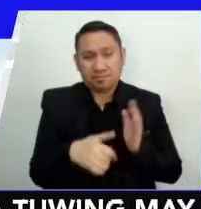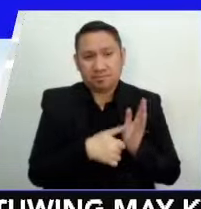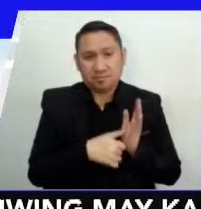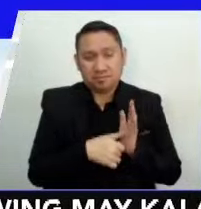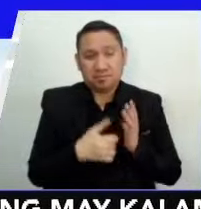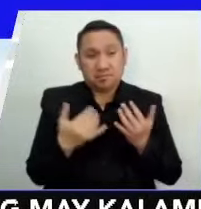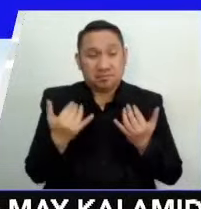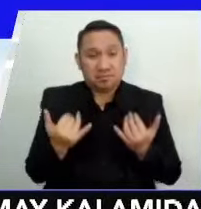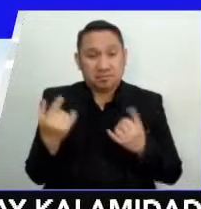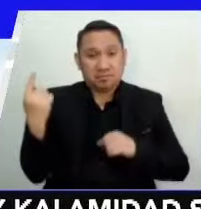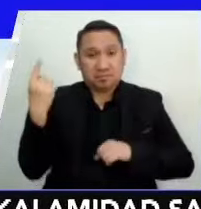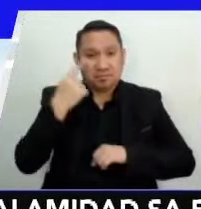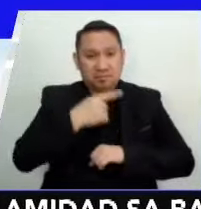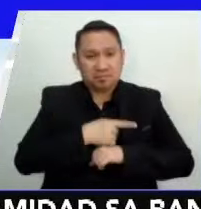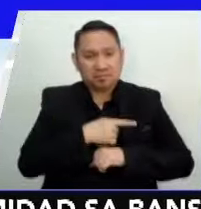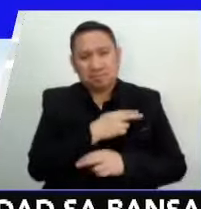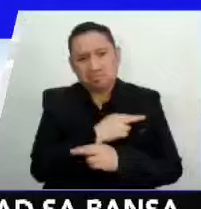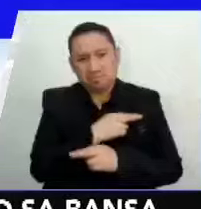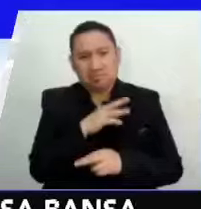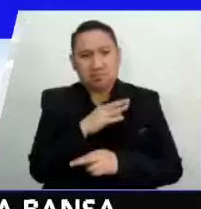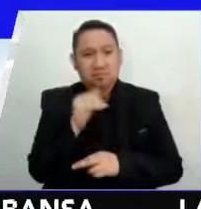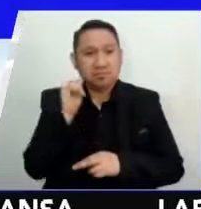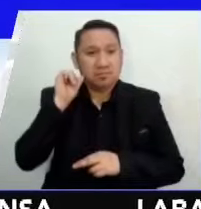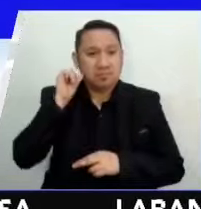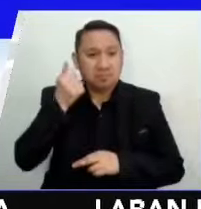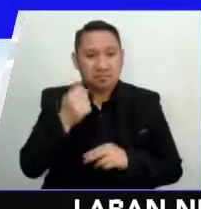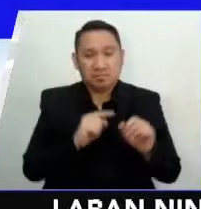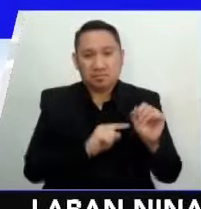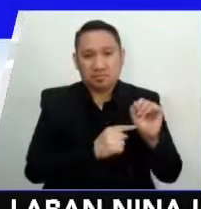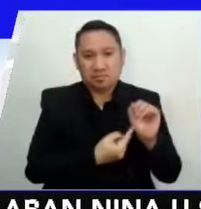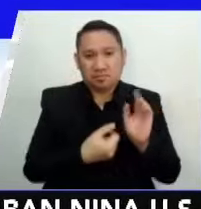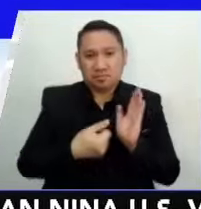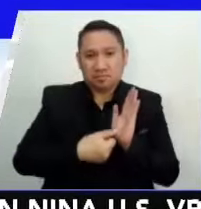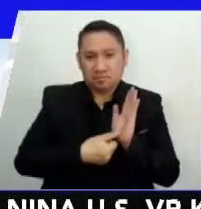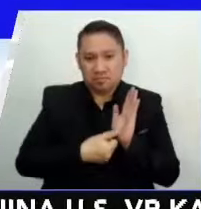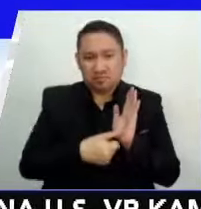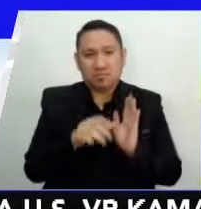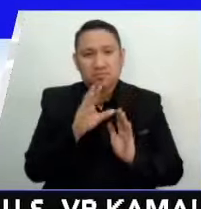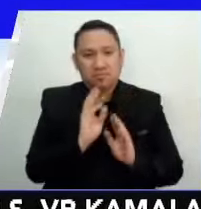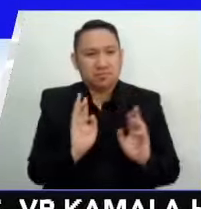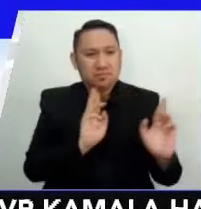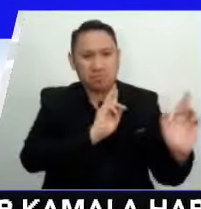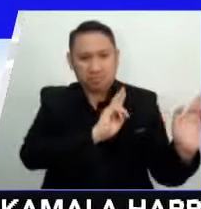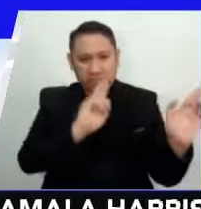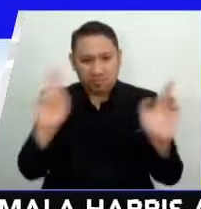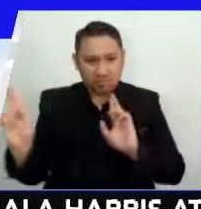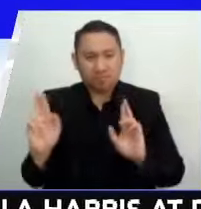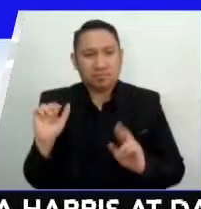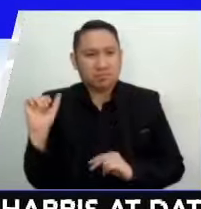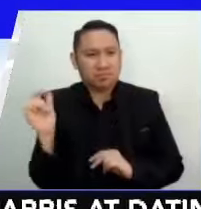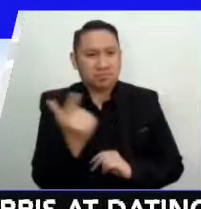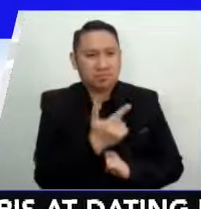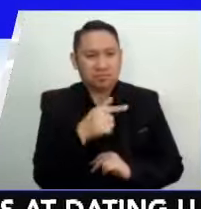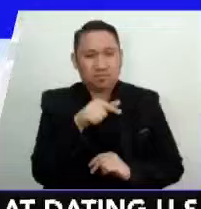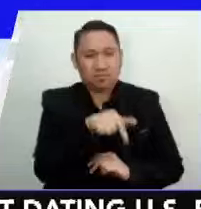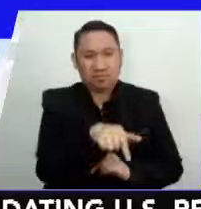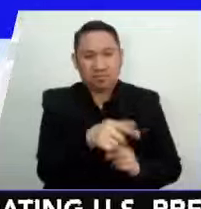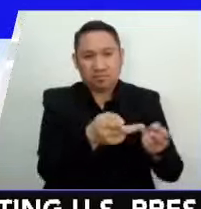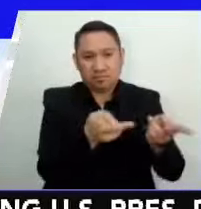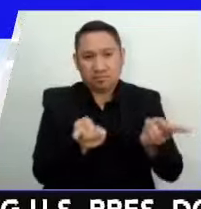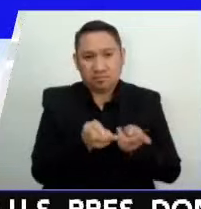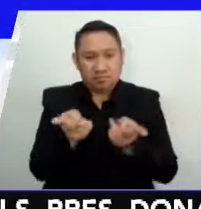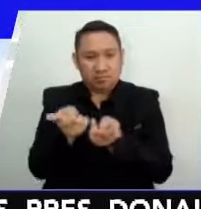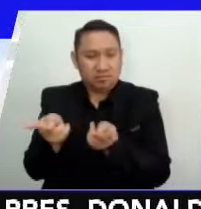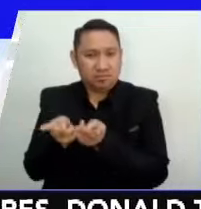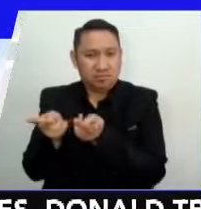nagpahinga at bukas ah magsisimula ang voting at nakahanda na ang lahat ng presint para tanggapin ang mga